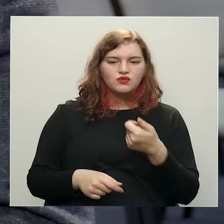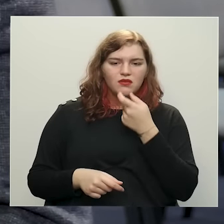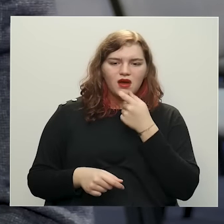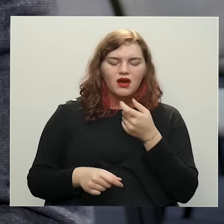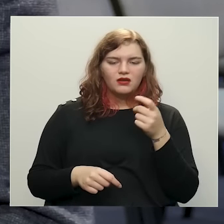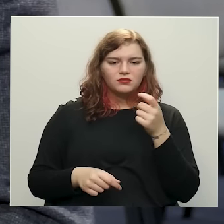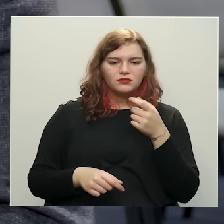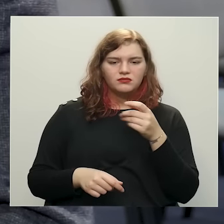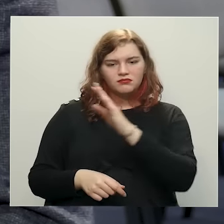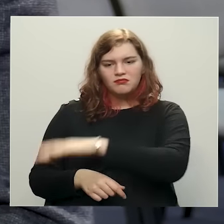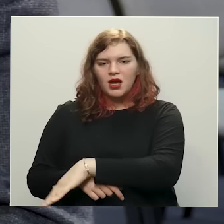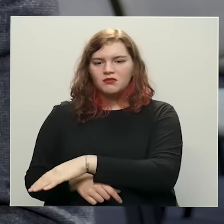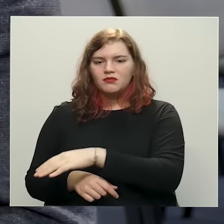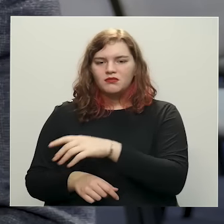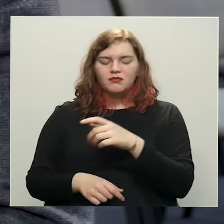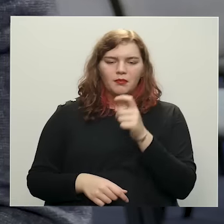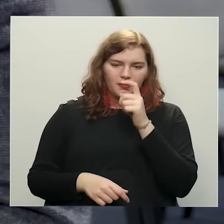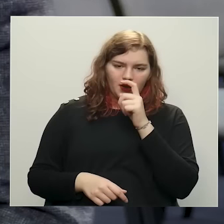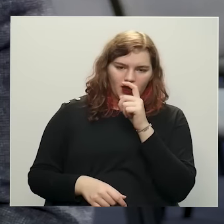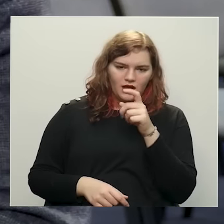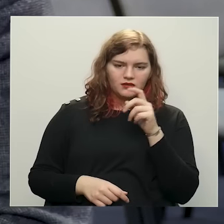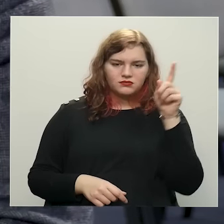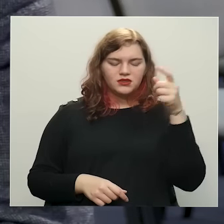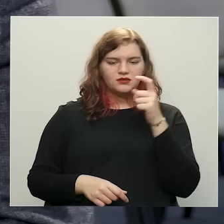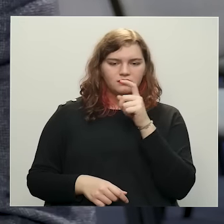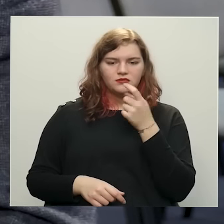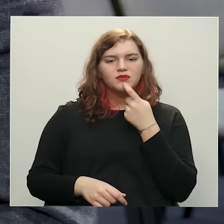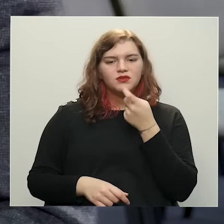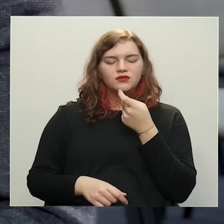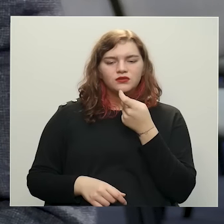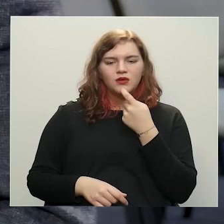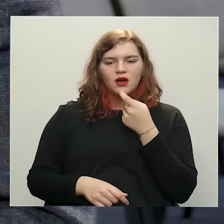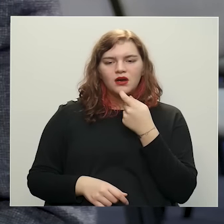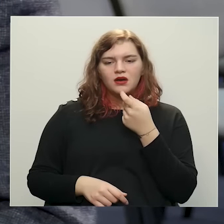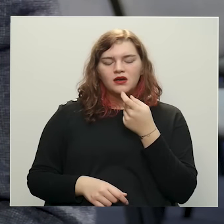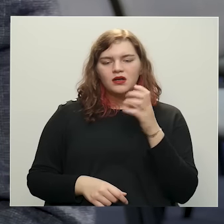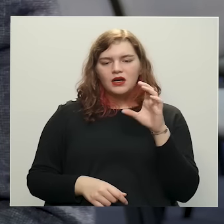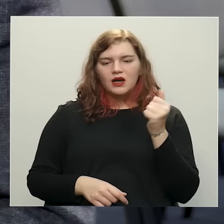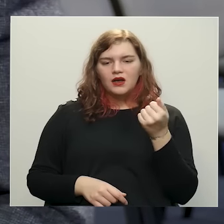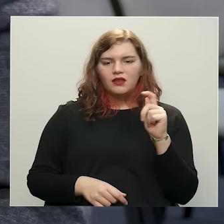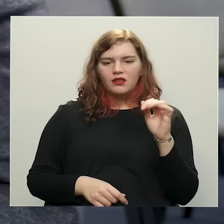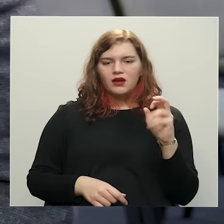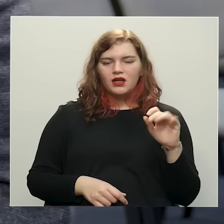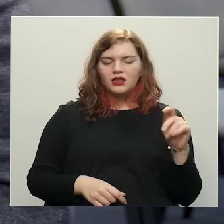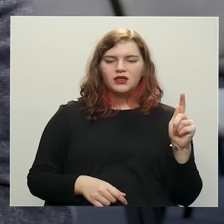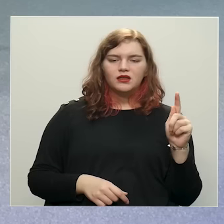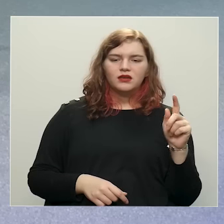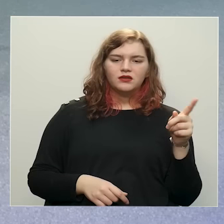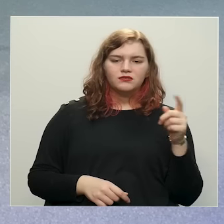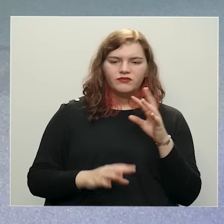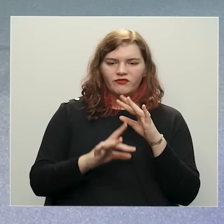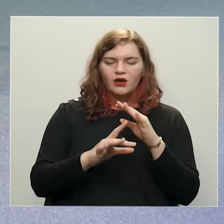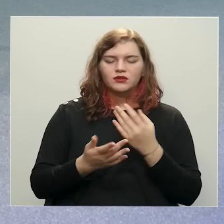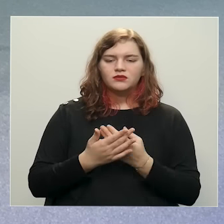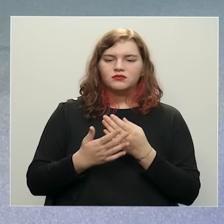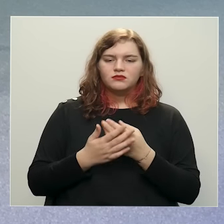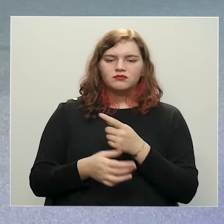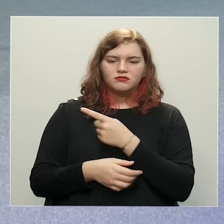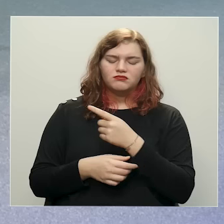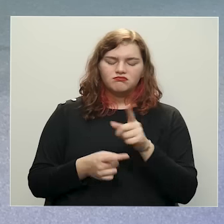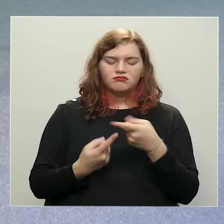între cel mic care, la Timișoara, Cătălin, că... El cântă flautist la... E flautist la